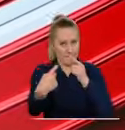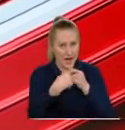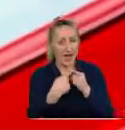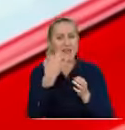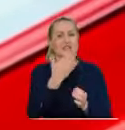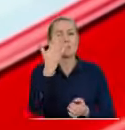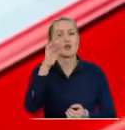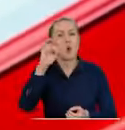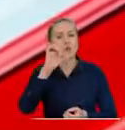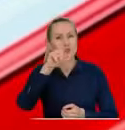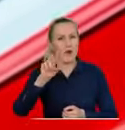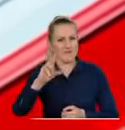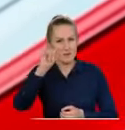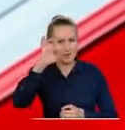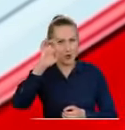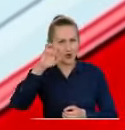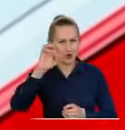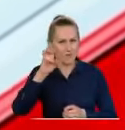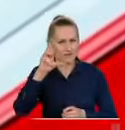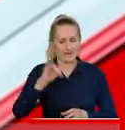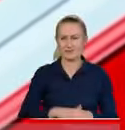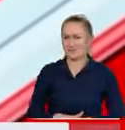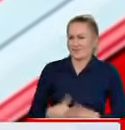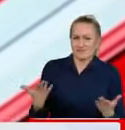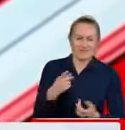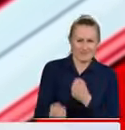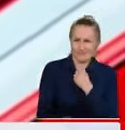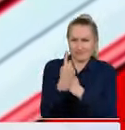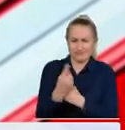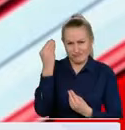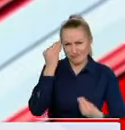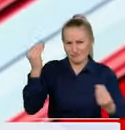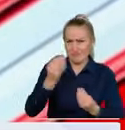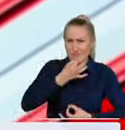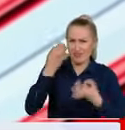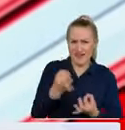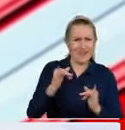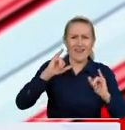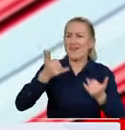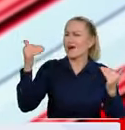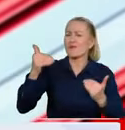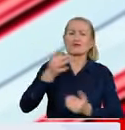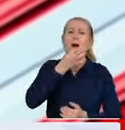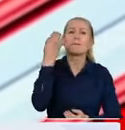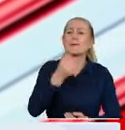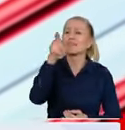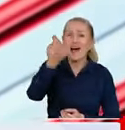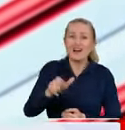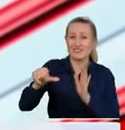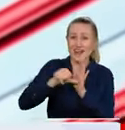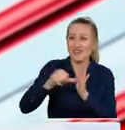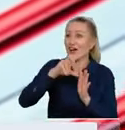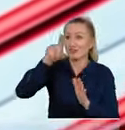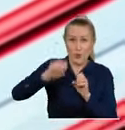Mirosław Piotrowski. To kuriozalne pytanie. Jak można pytać kandydata na prezydenta, czy naruszy